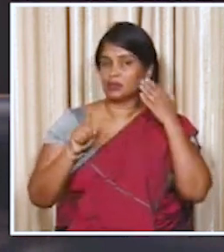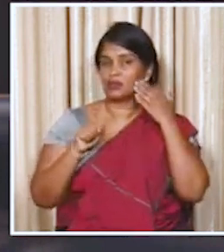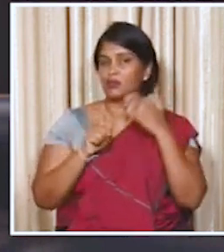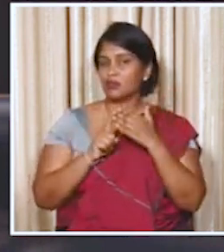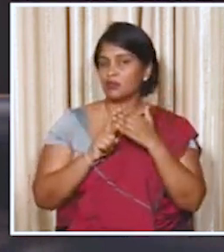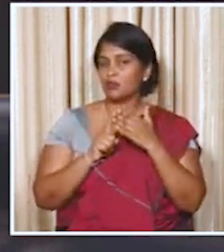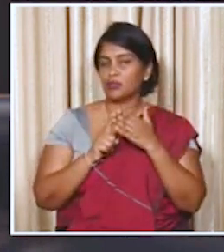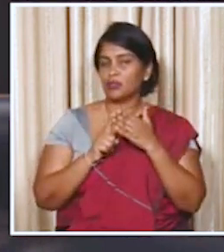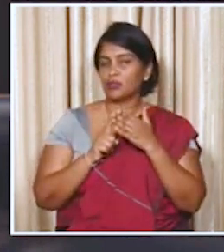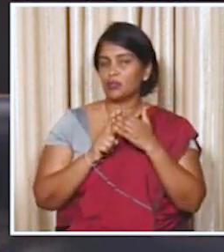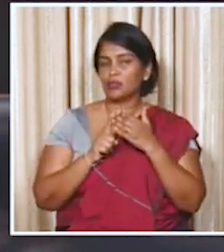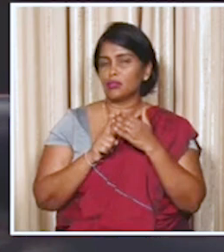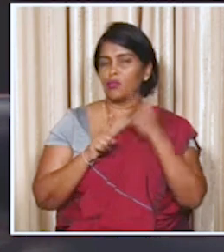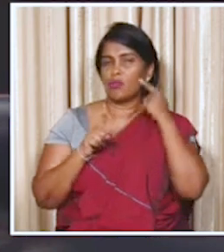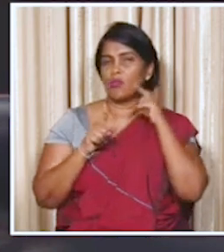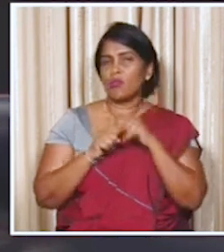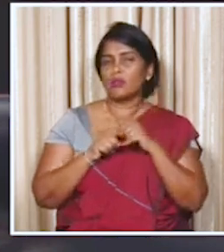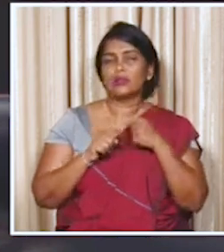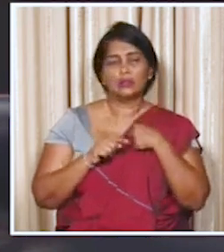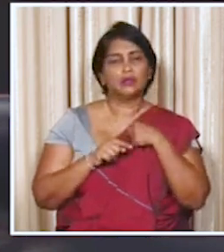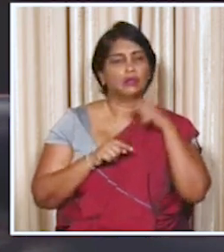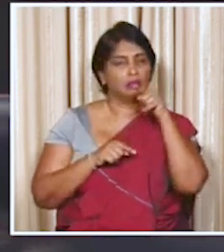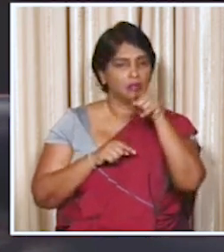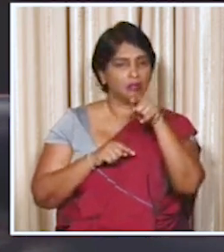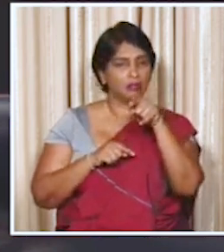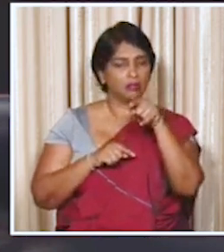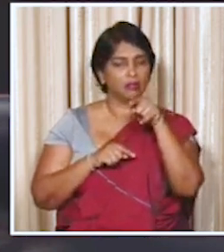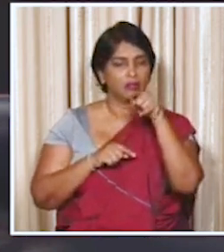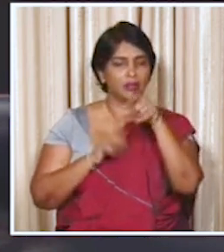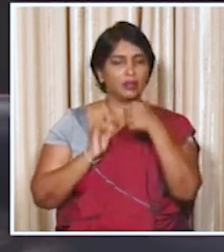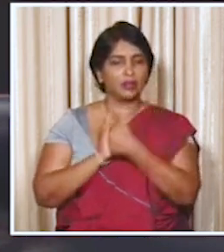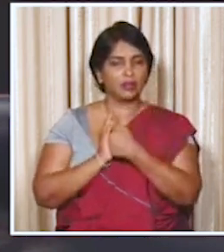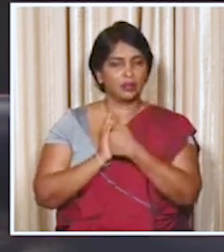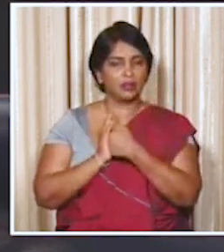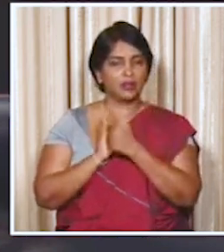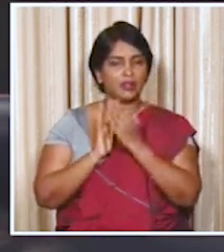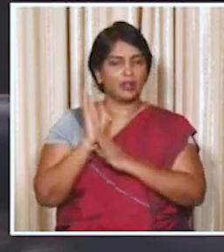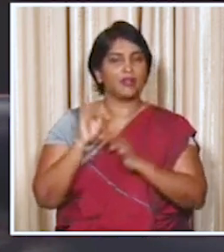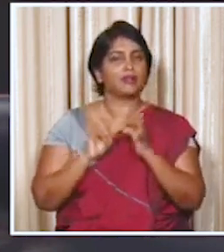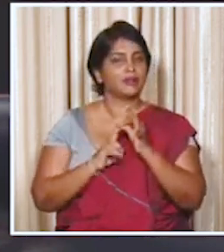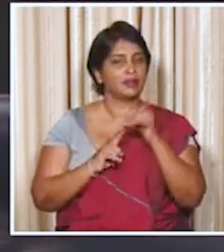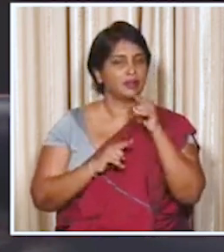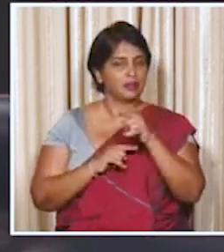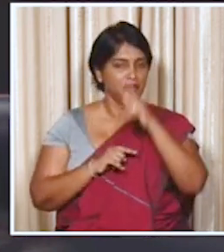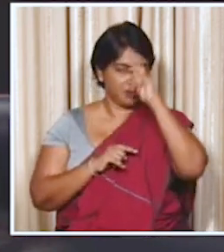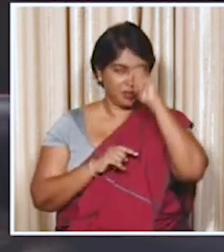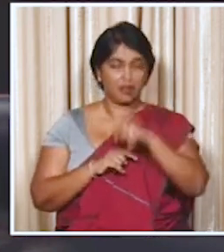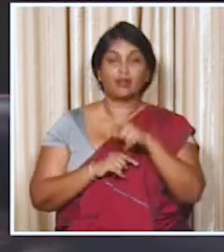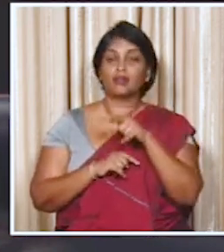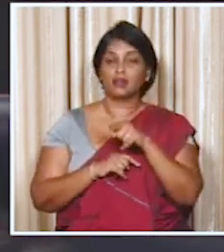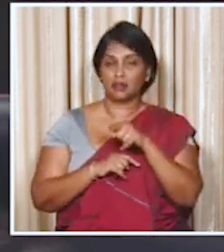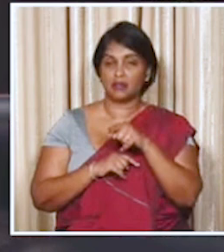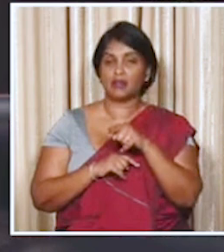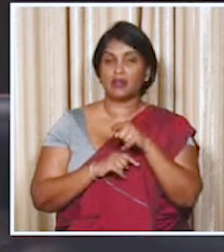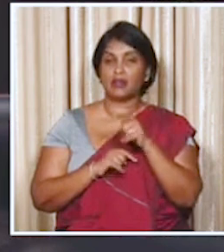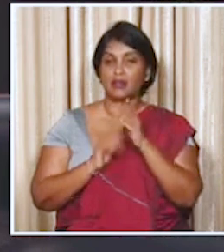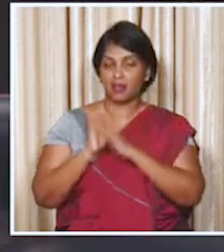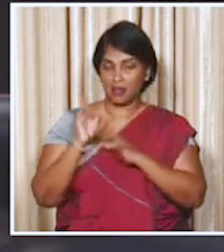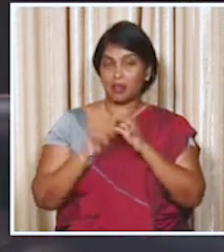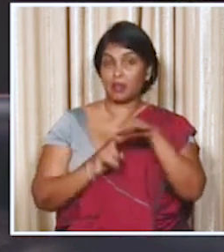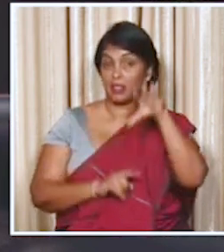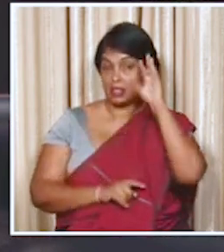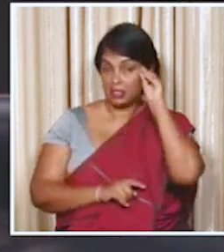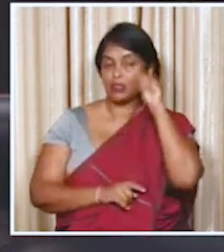මොකක්ද පිළිබඳ මොකක් පිළිබඳව කියලා මම හිතන්නේ ඔහු දැන ගරු මහින්දානන්ද අලුත්ගමගේ මහත්මයා මන්ත්‍රීතුමා